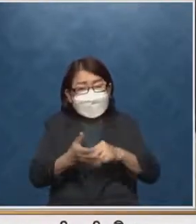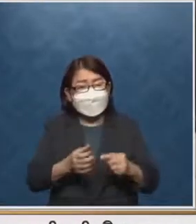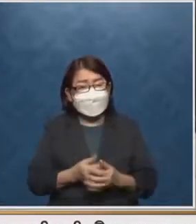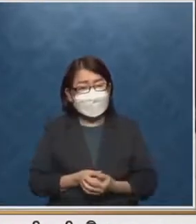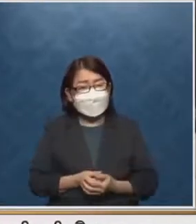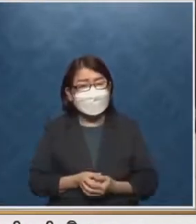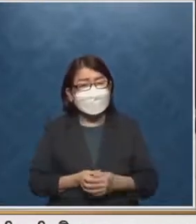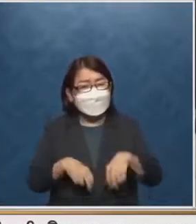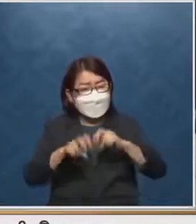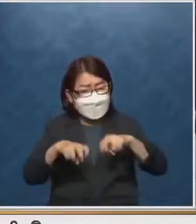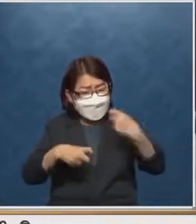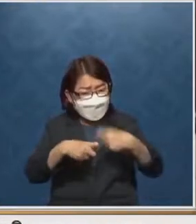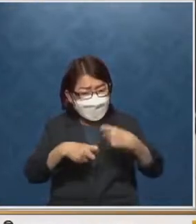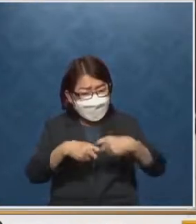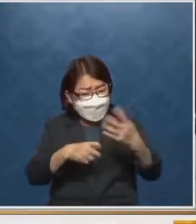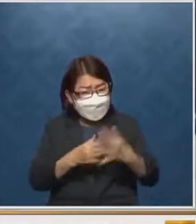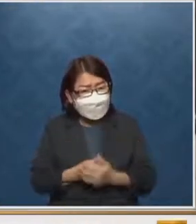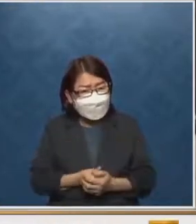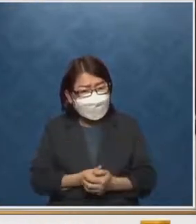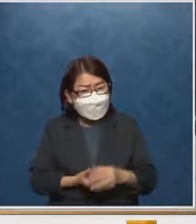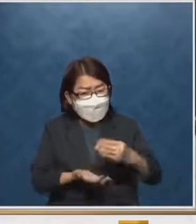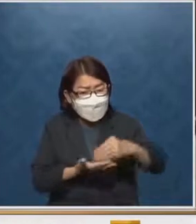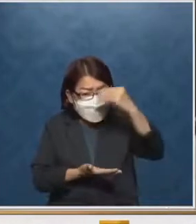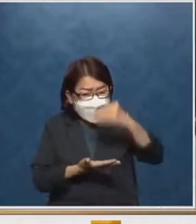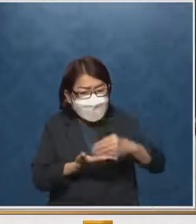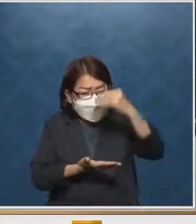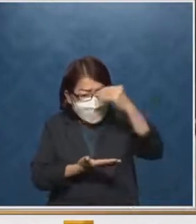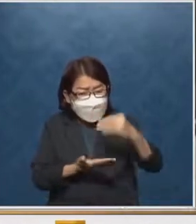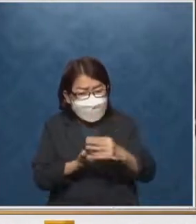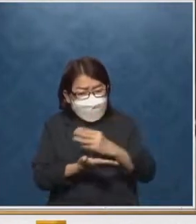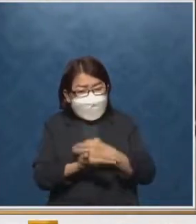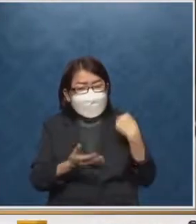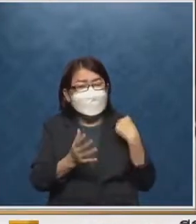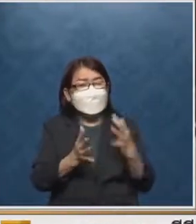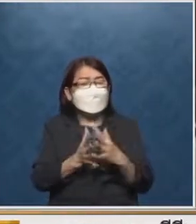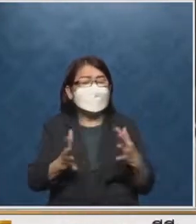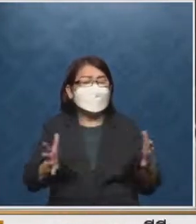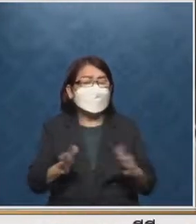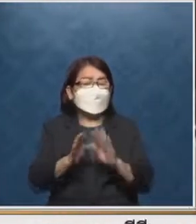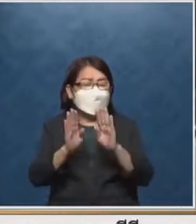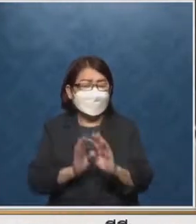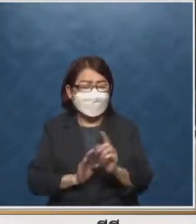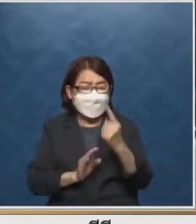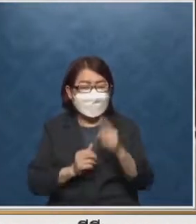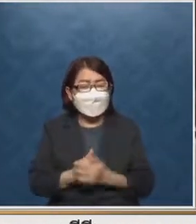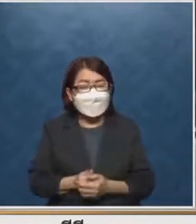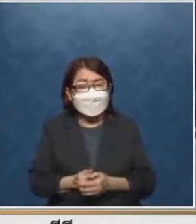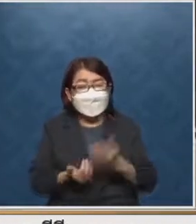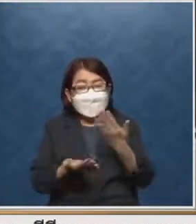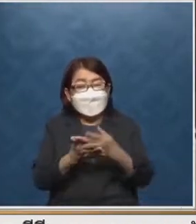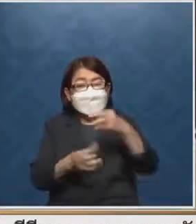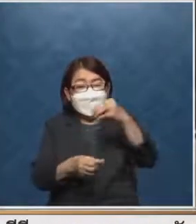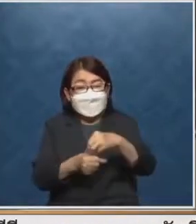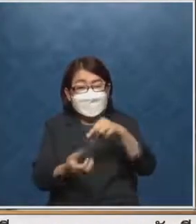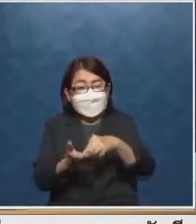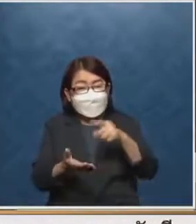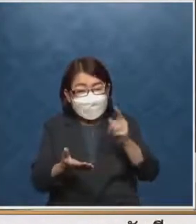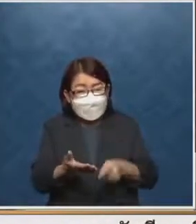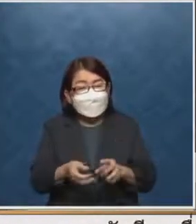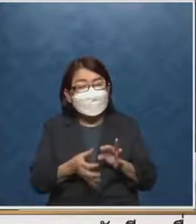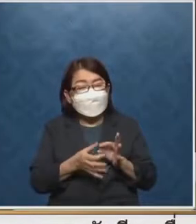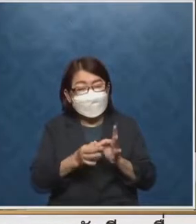องนี้ก็ไม่ยากเพราะขนาดนี้วิชาการของเรามากมายเกินเขาเรียกคริปโตเคอเรนซีครับเป็นเงินที่ต้องแก้ในระบบเข้ามา